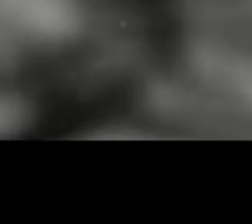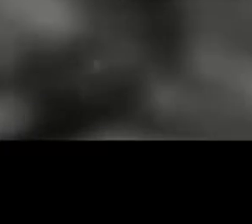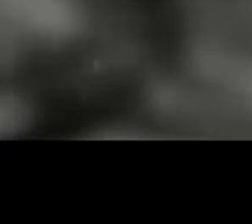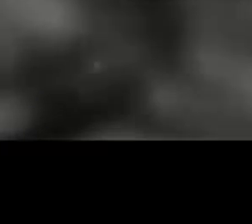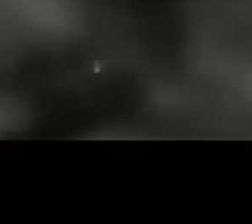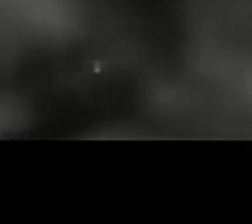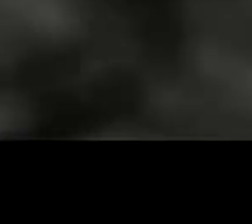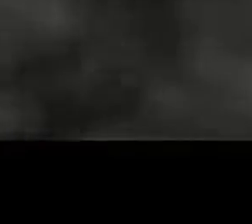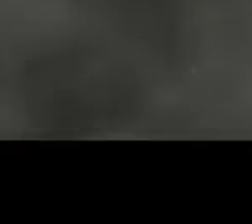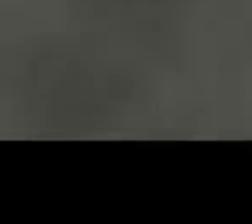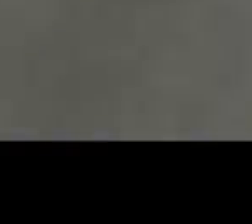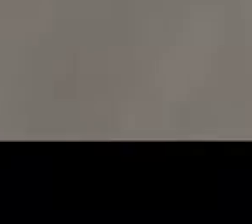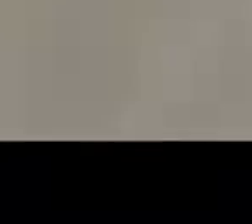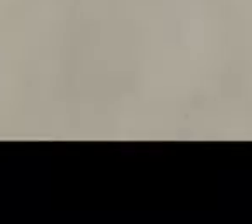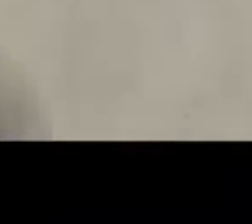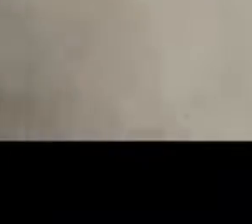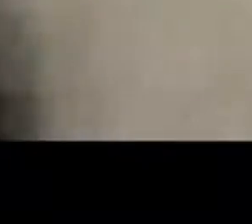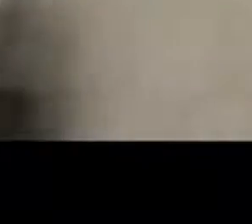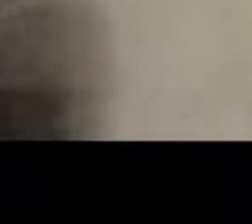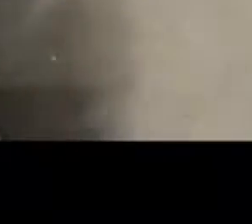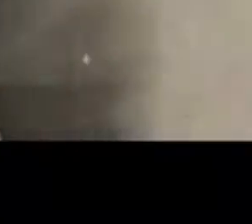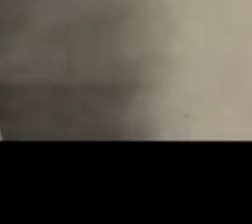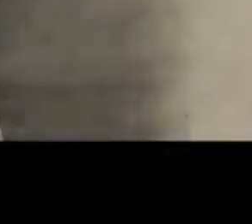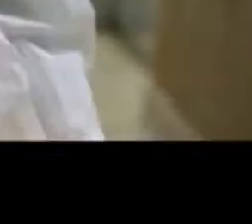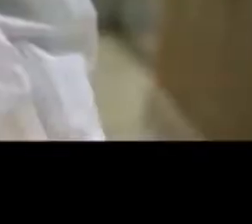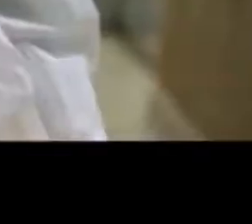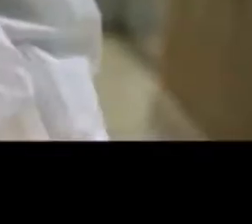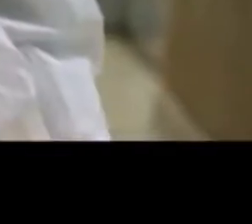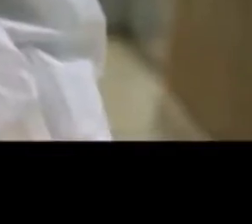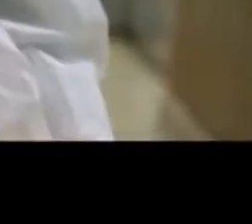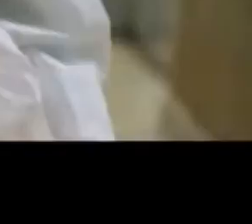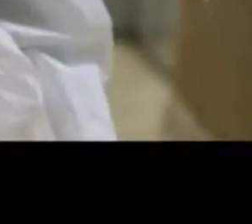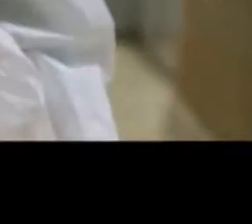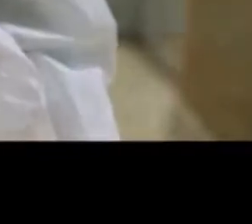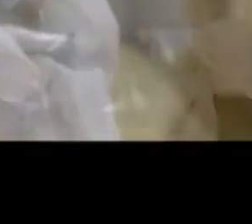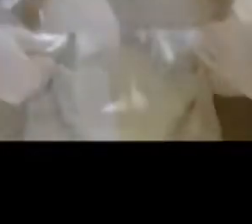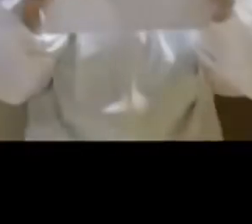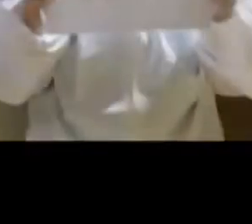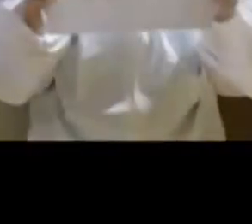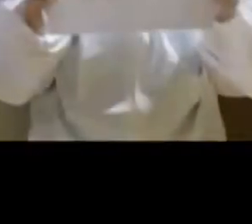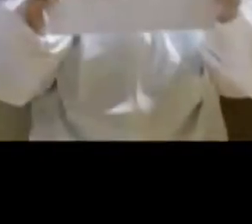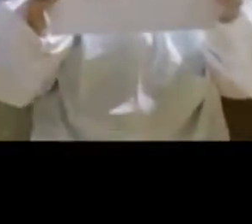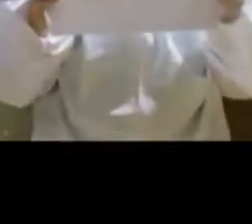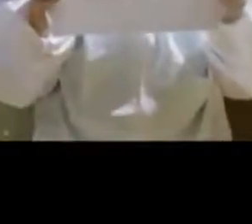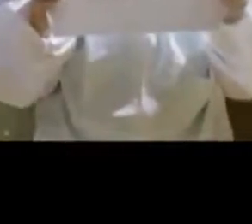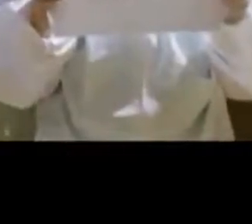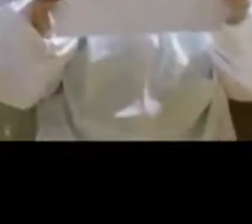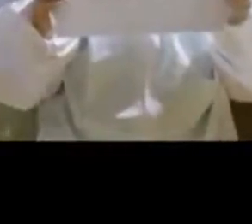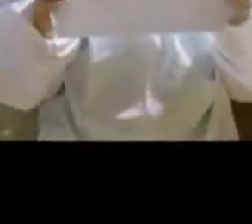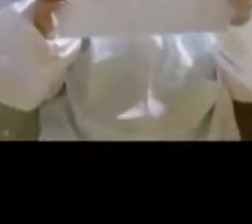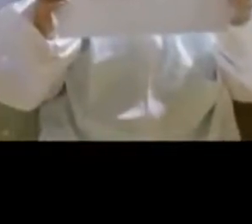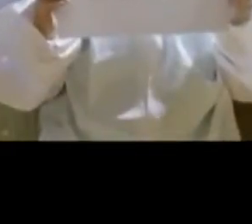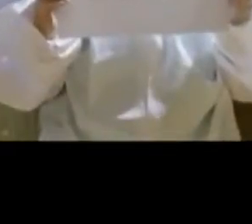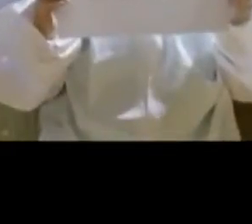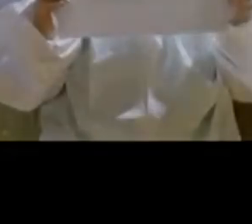diatur sungguh Elok jika kalian peduli atas nama kemanusiaan